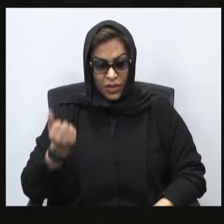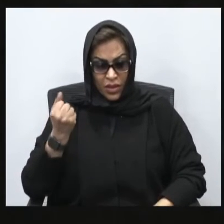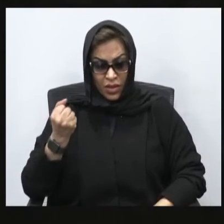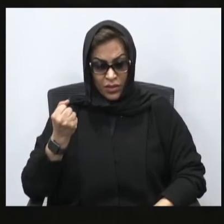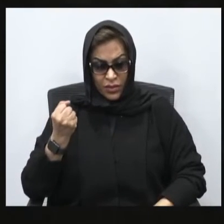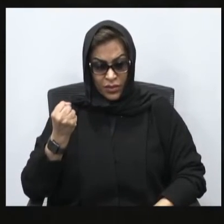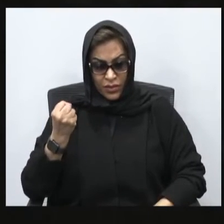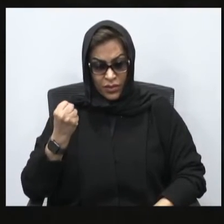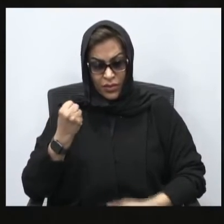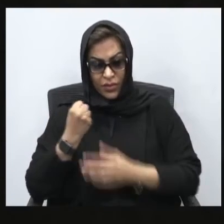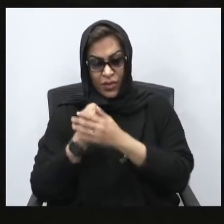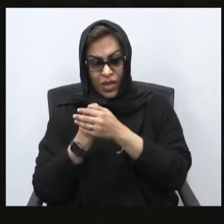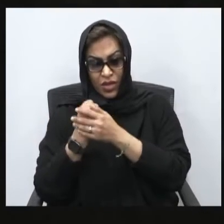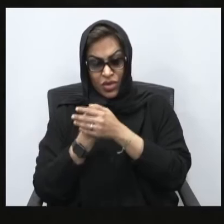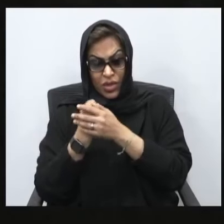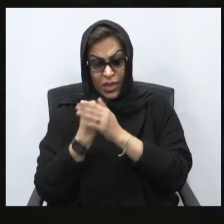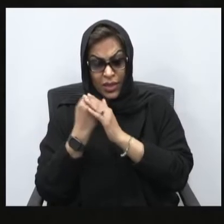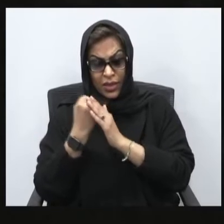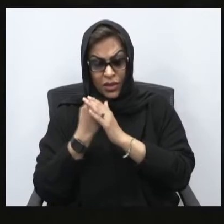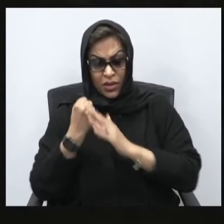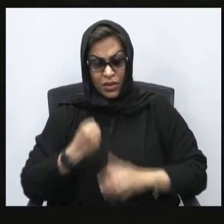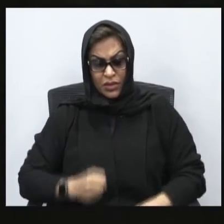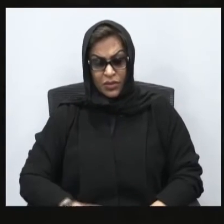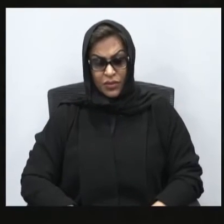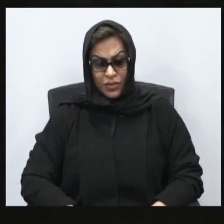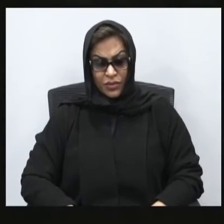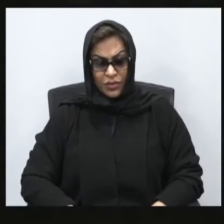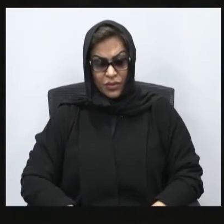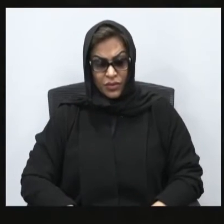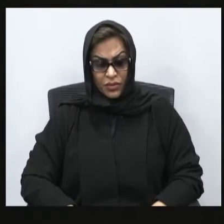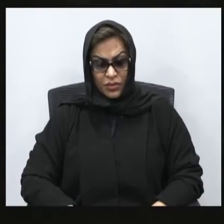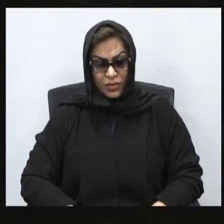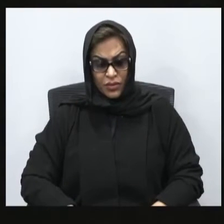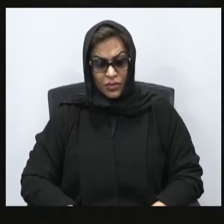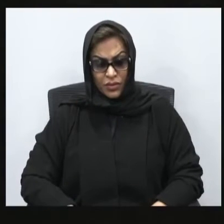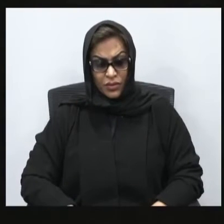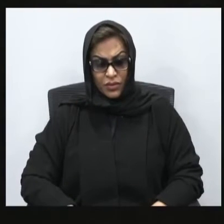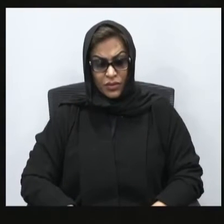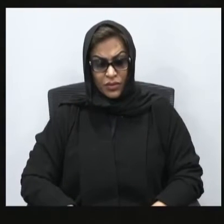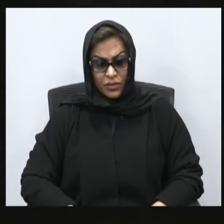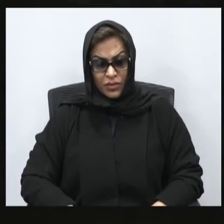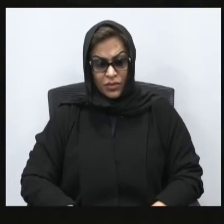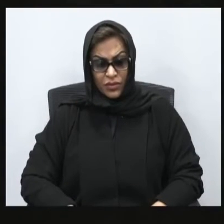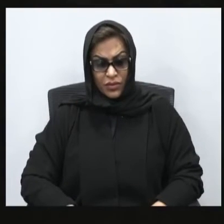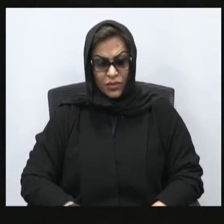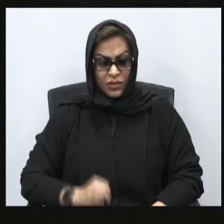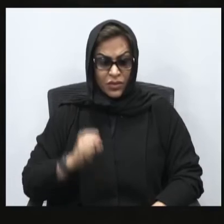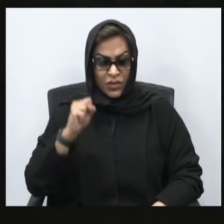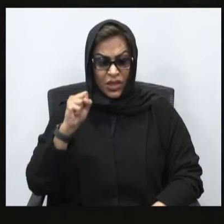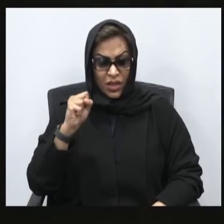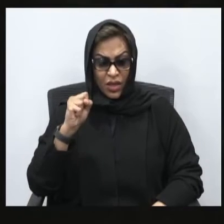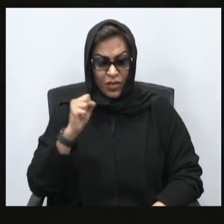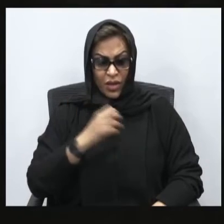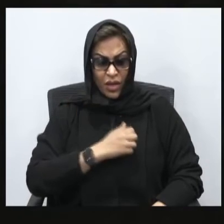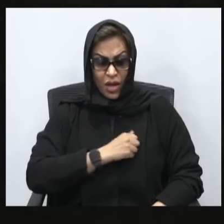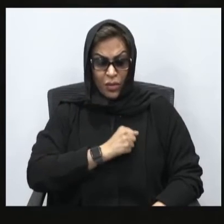القبضه بهذا الشكل تذكرون في في درس قبضه القلب انه هذه القبضه